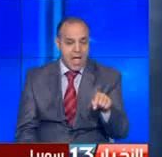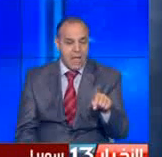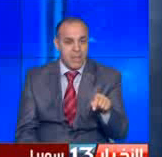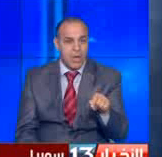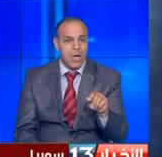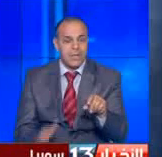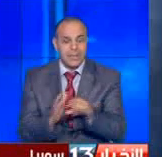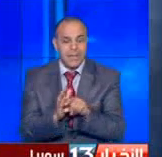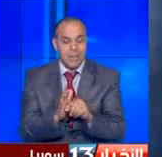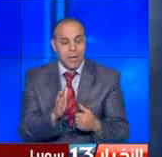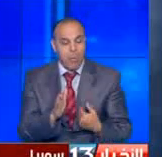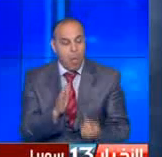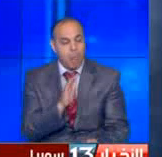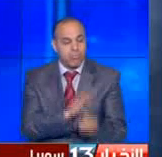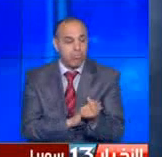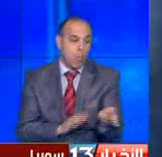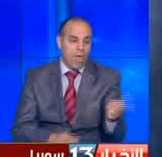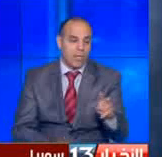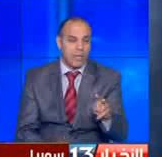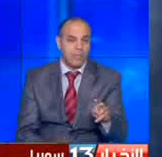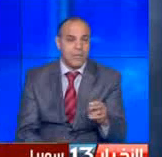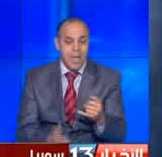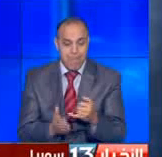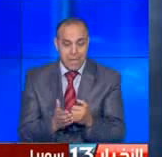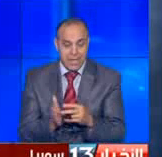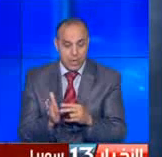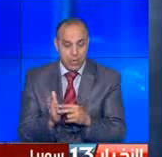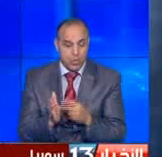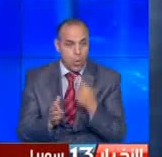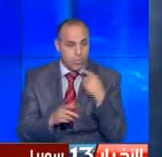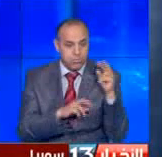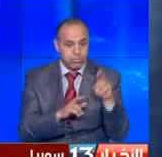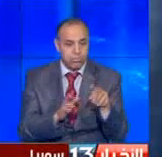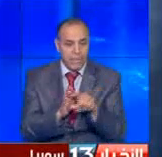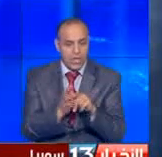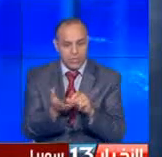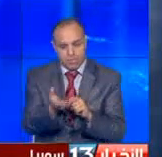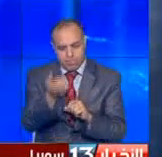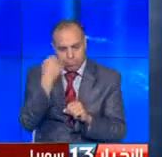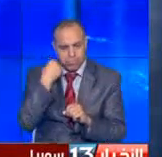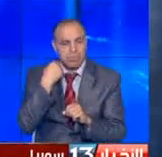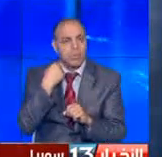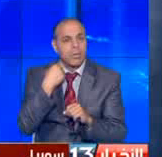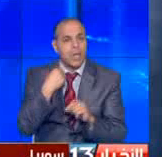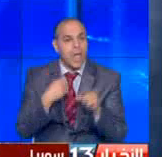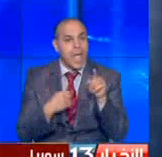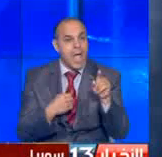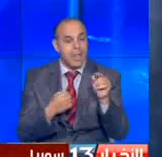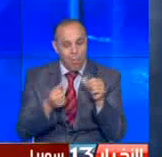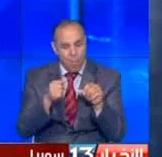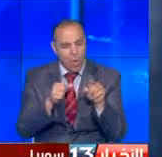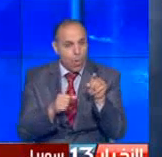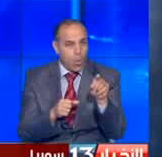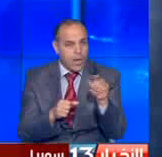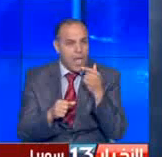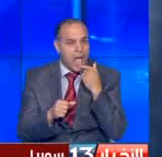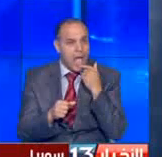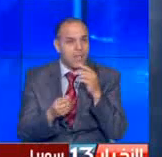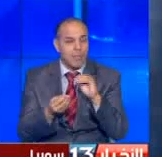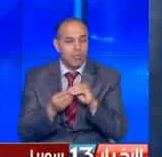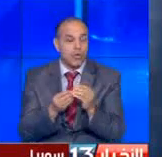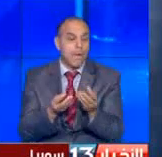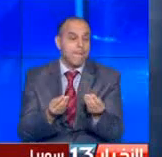التنظيم الارهابي الاخر الرقم بعد استعادتها من تنظيم داعش الارهابي يقول محللون ان من بين المشكلات